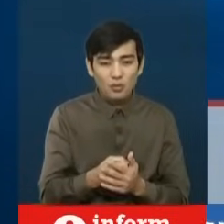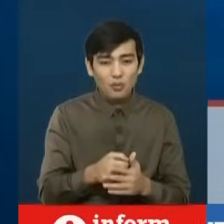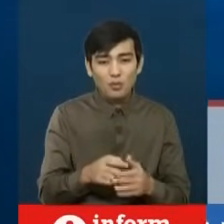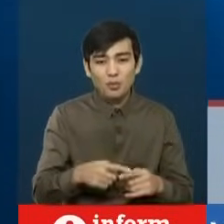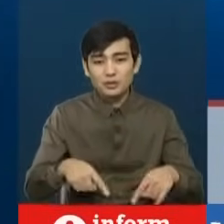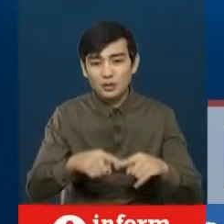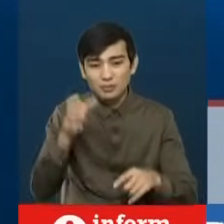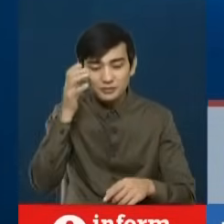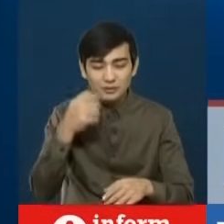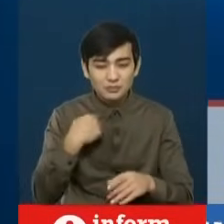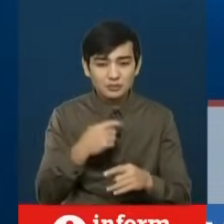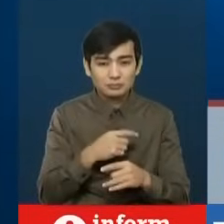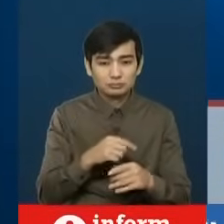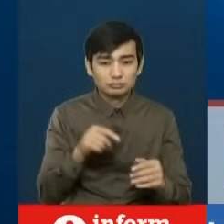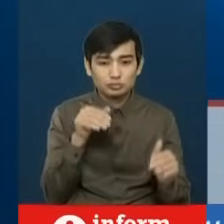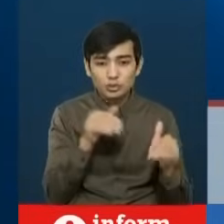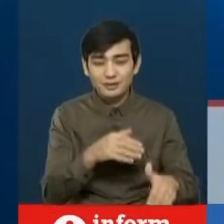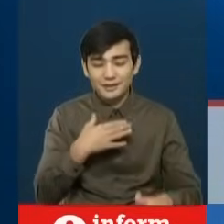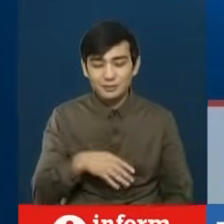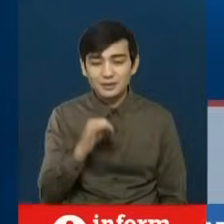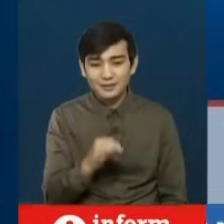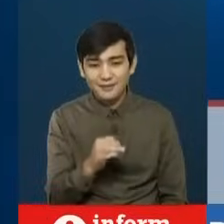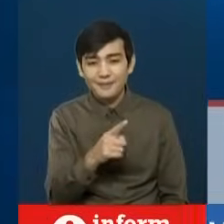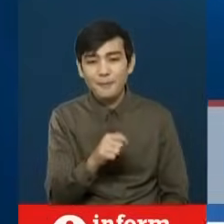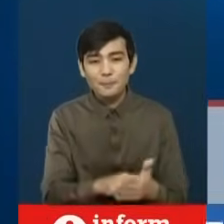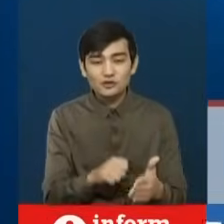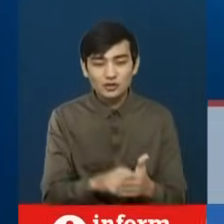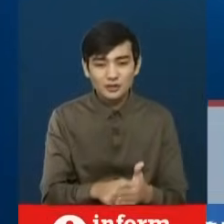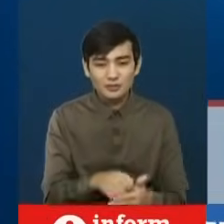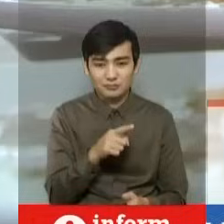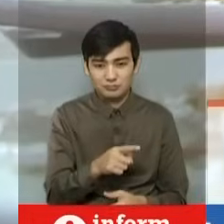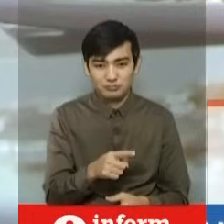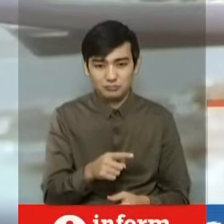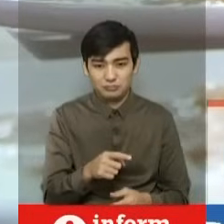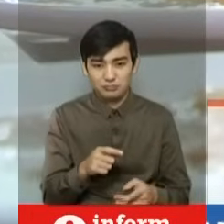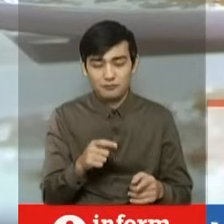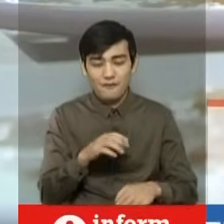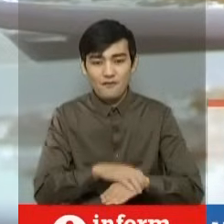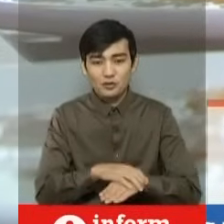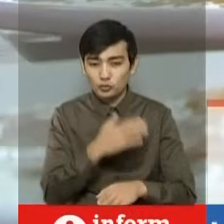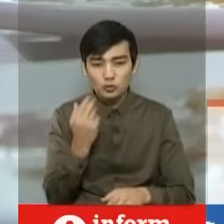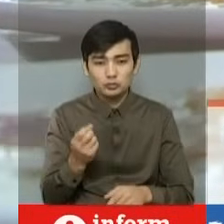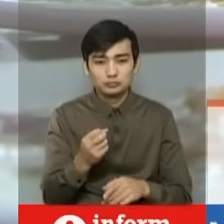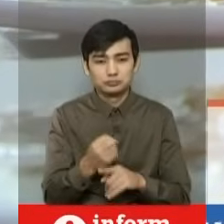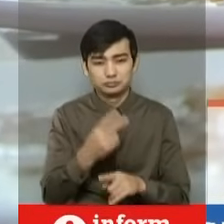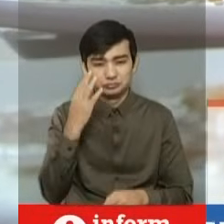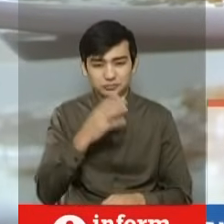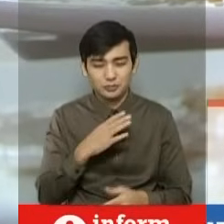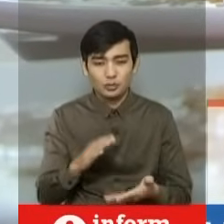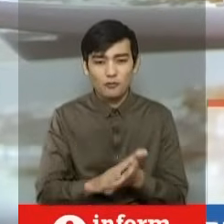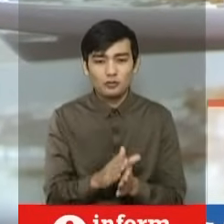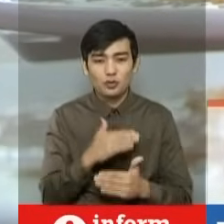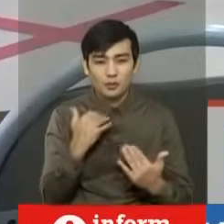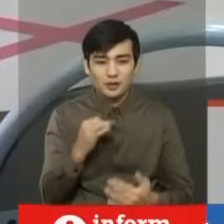сути поэтому как одной из причин мы считаем Это необоснованно в ассоциации розничной торговли и питания